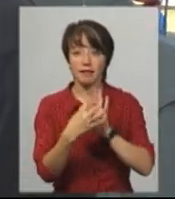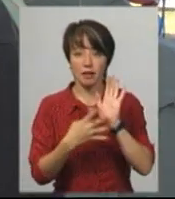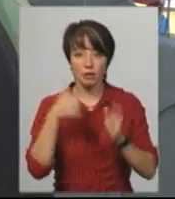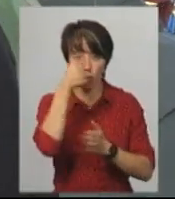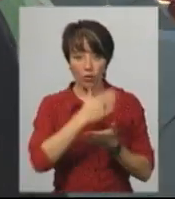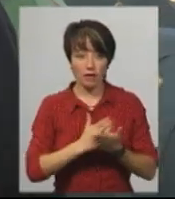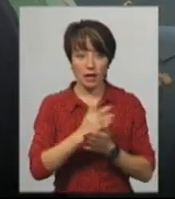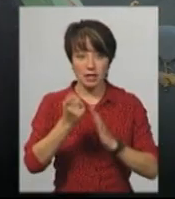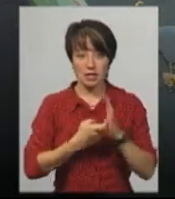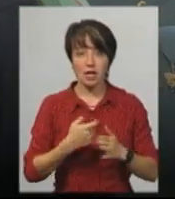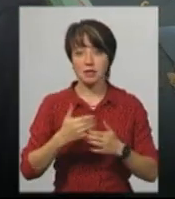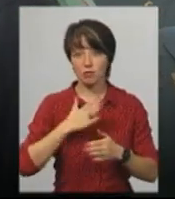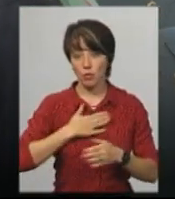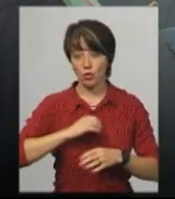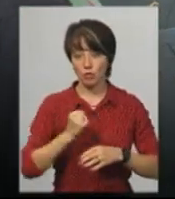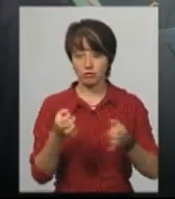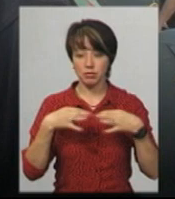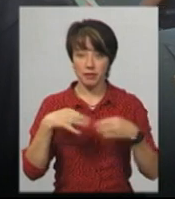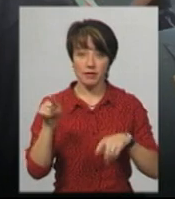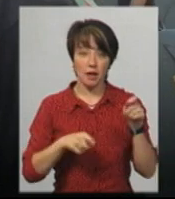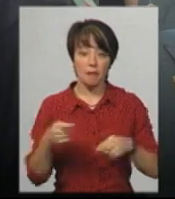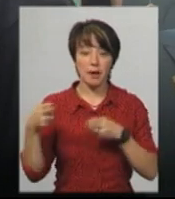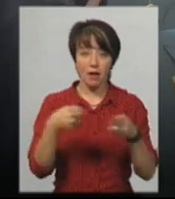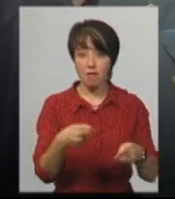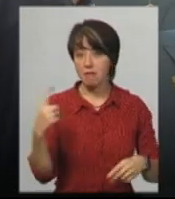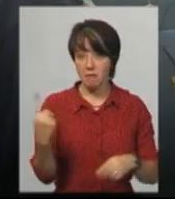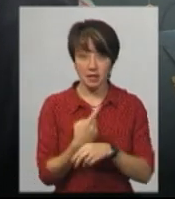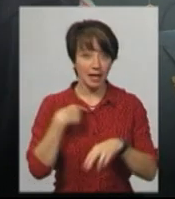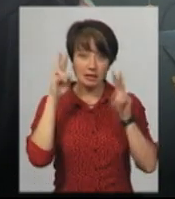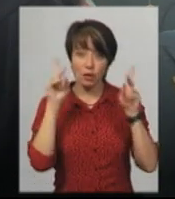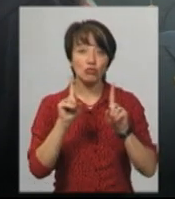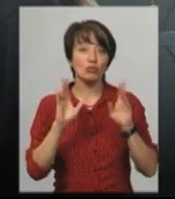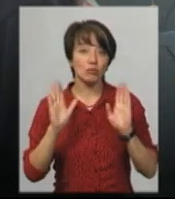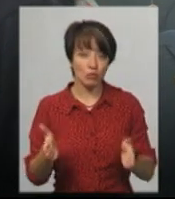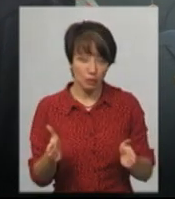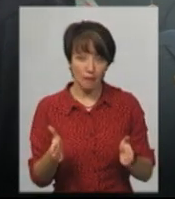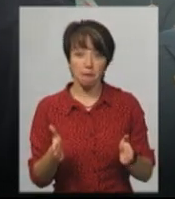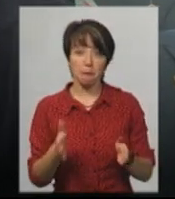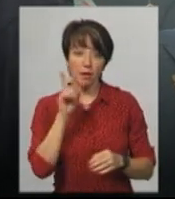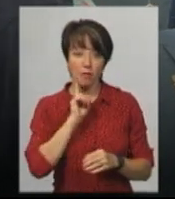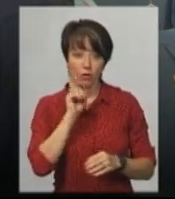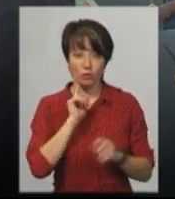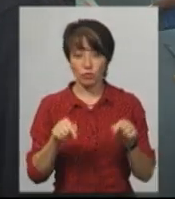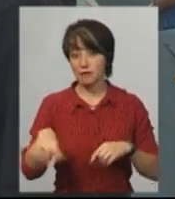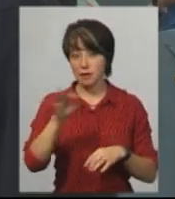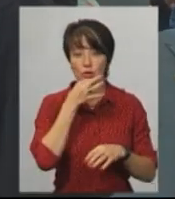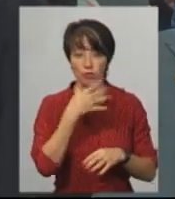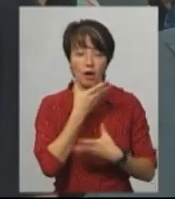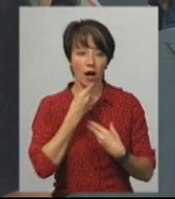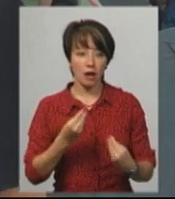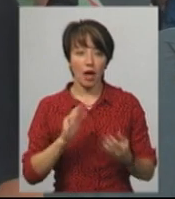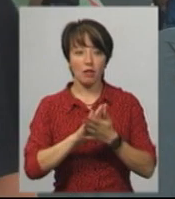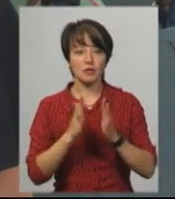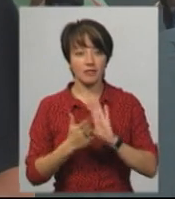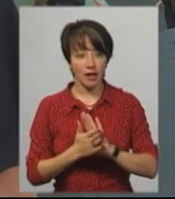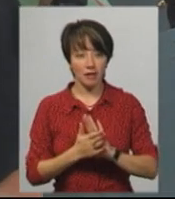від друзів про фестиваль, приїхав вперше. Я не знаю, що чекаю, поки що мені тут все подобається, гарна